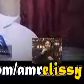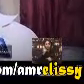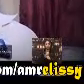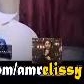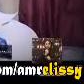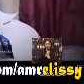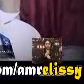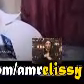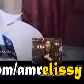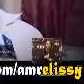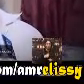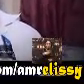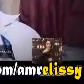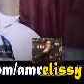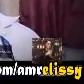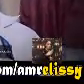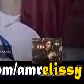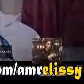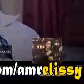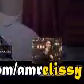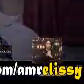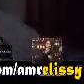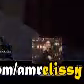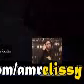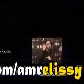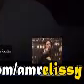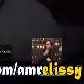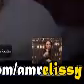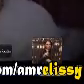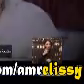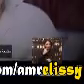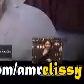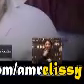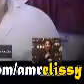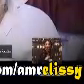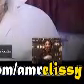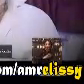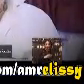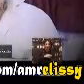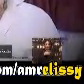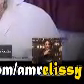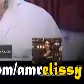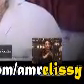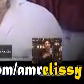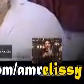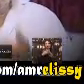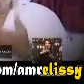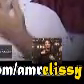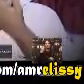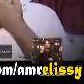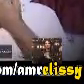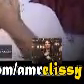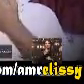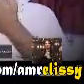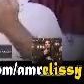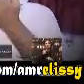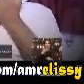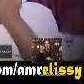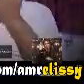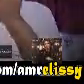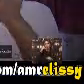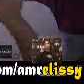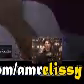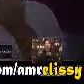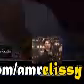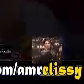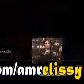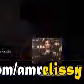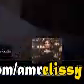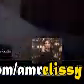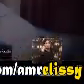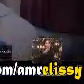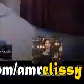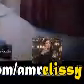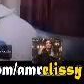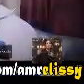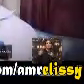عيالي. ما أنا ما عملتش كده، أنا أكل عيالي منين؟ الحمد لله حتى الواحد كان عايش ميت. أنا